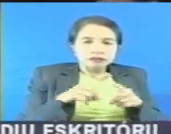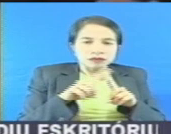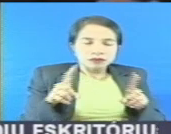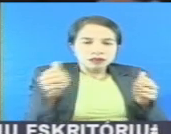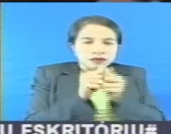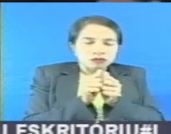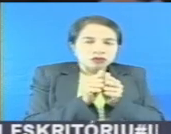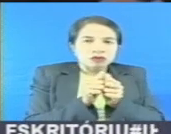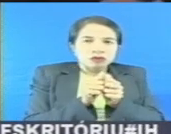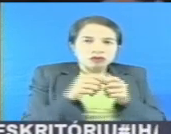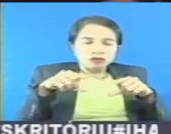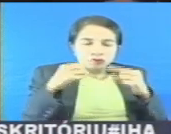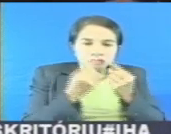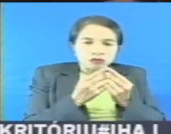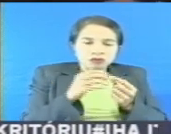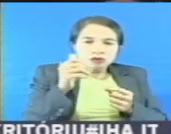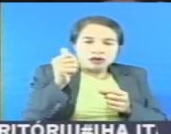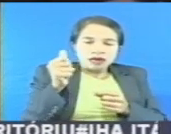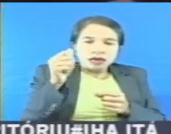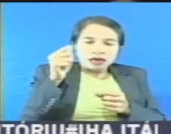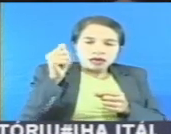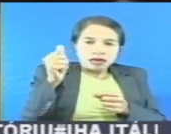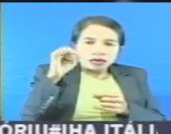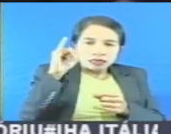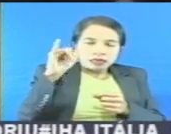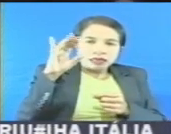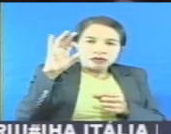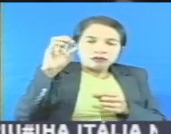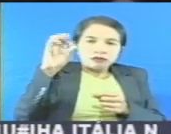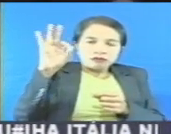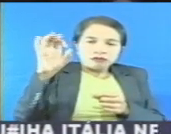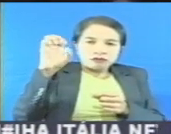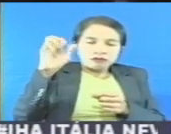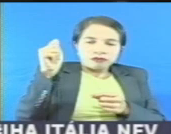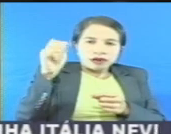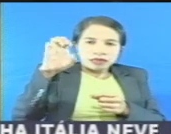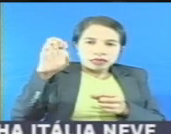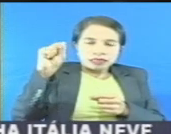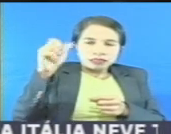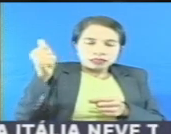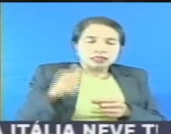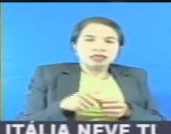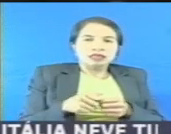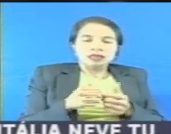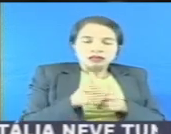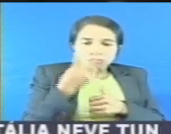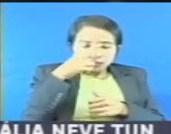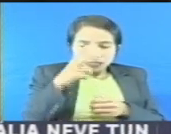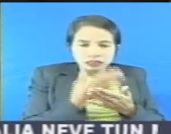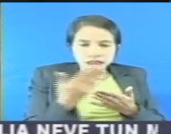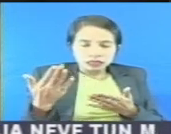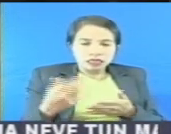faesa. Ai faesa. Para terus juga kontrol bahaya primer bahaya presu bahaya sesuatu ini